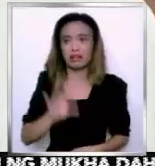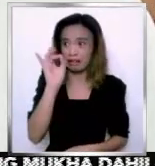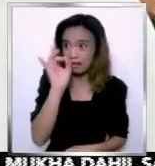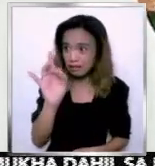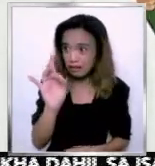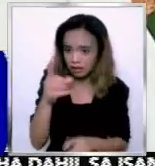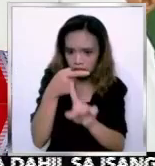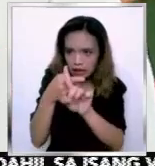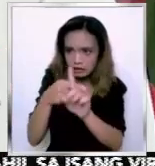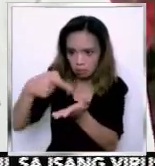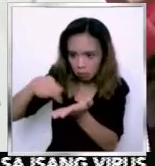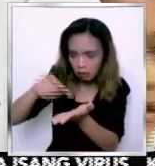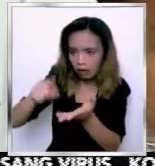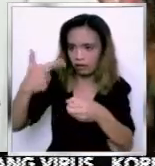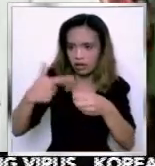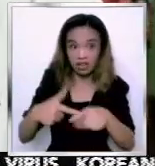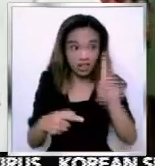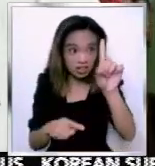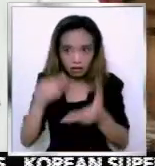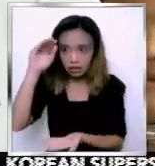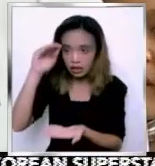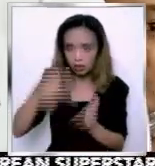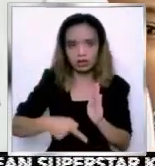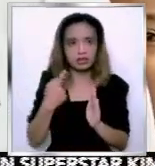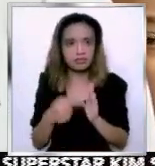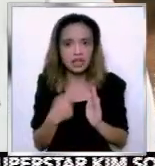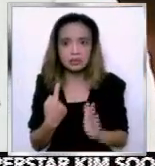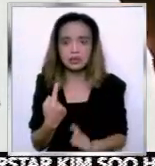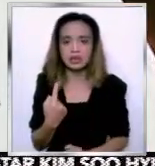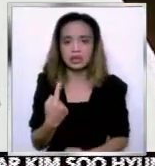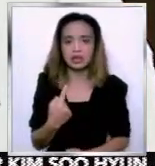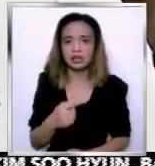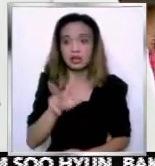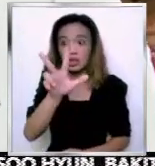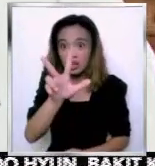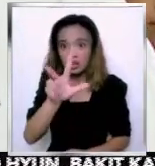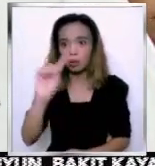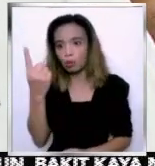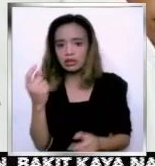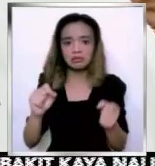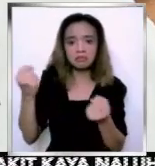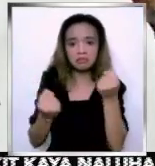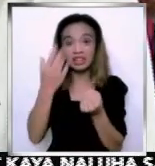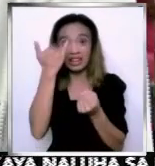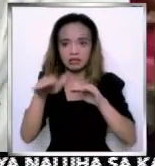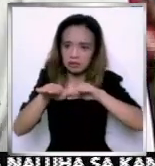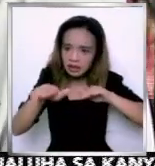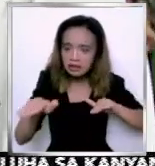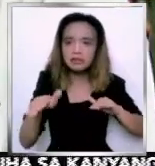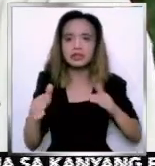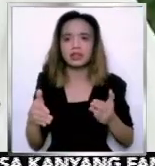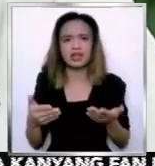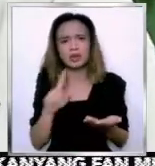gasolina, isang litro, minsan apat, tatlong ikot na lang eh, kasi bago traffic. Talagang ano talaga,